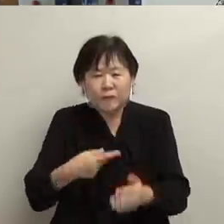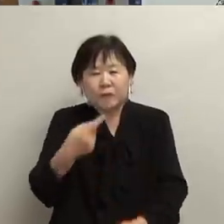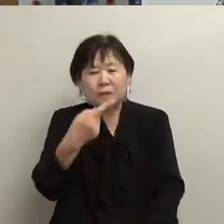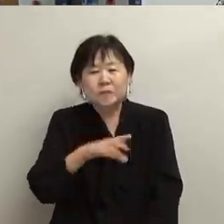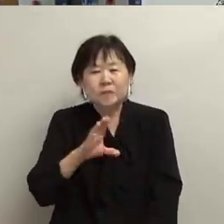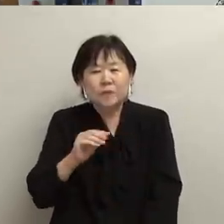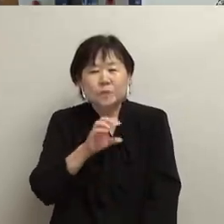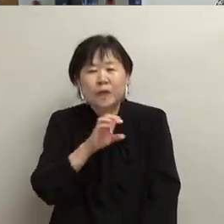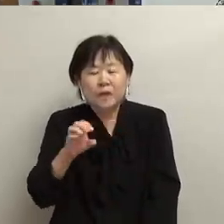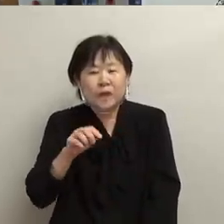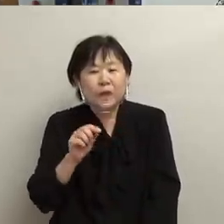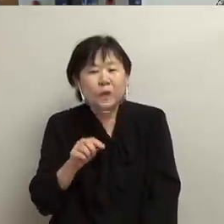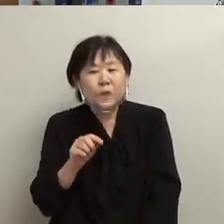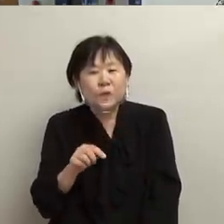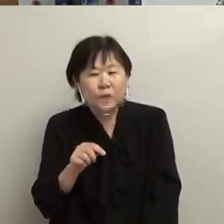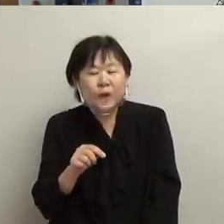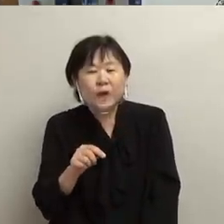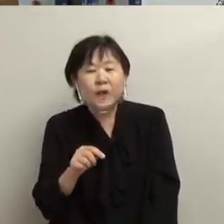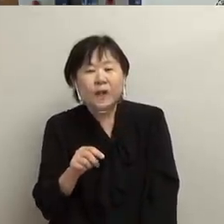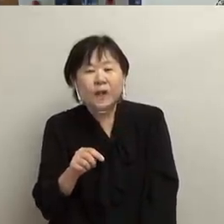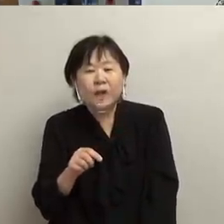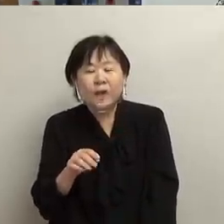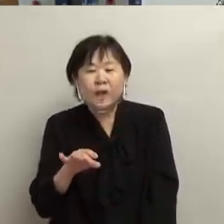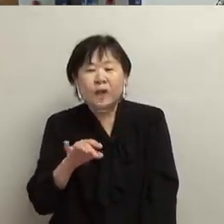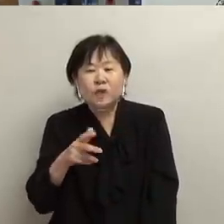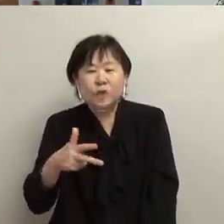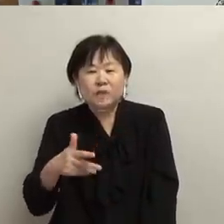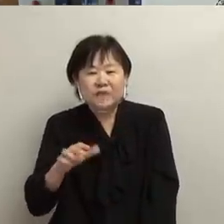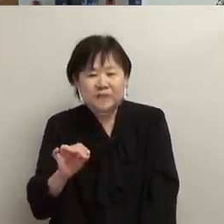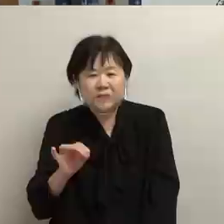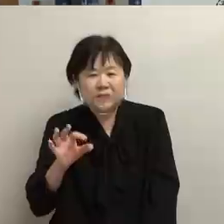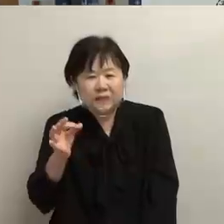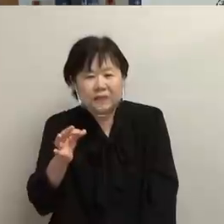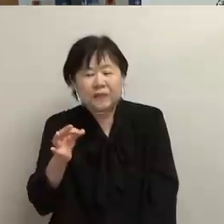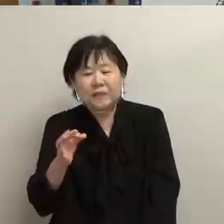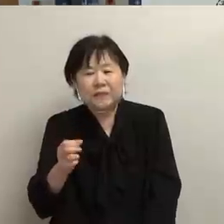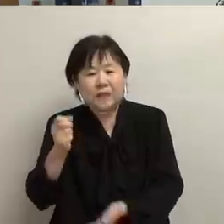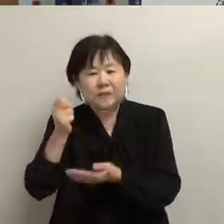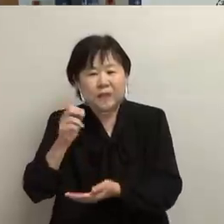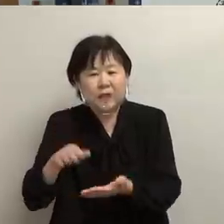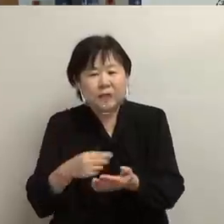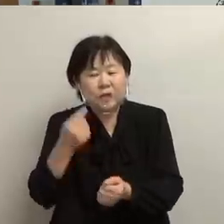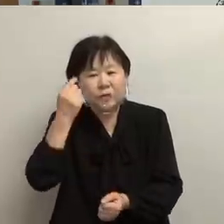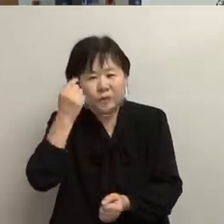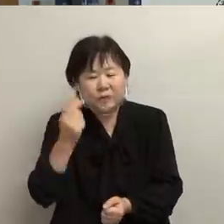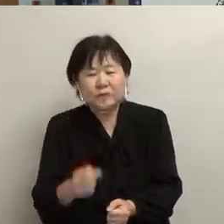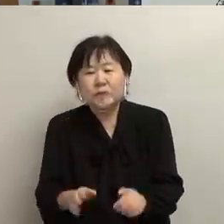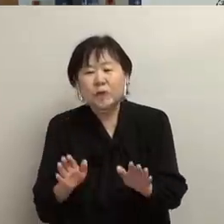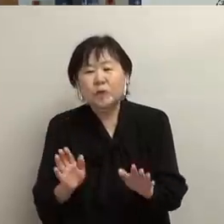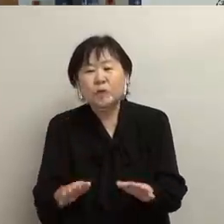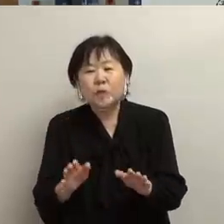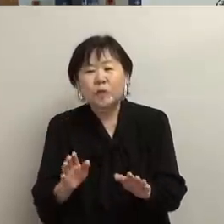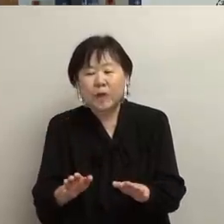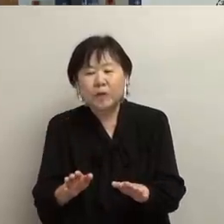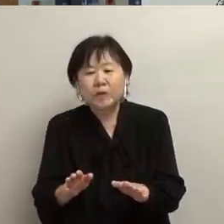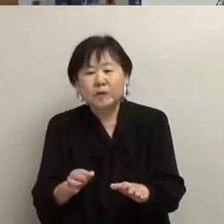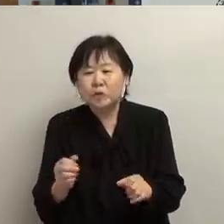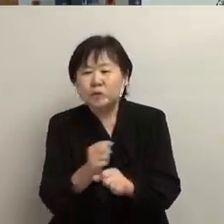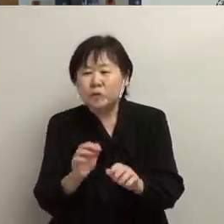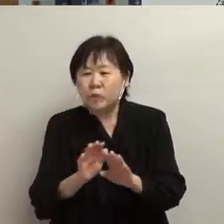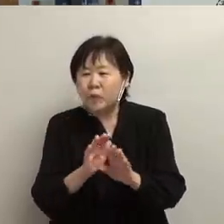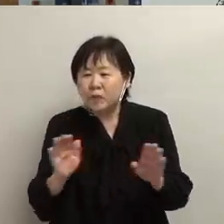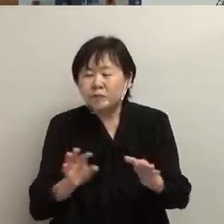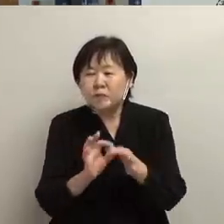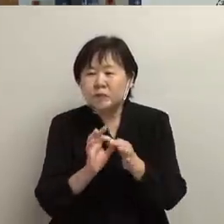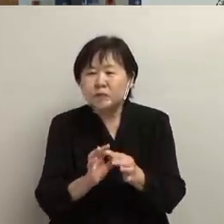柵越スキンから越冬使われるあの財源を捻出されると思うんですが今回インセンティブを始めるにあたって例えば抗